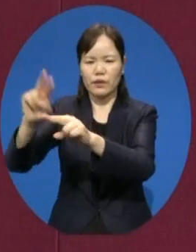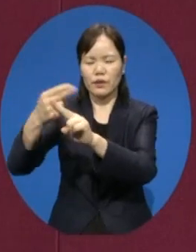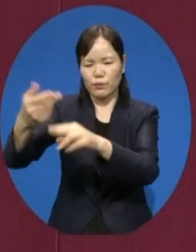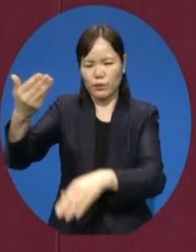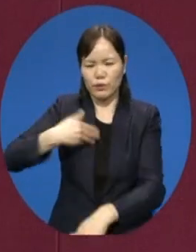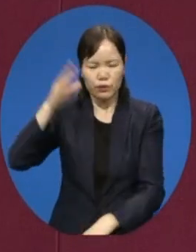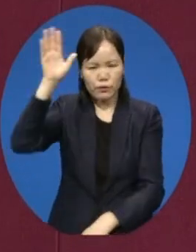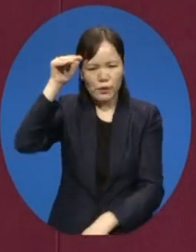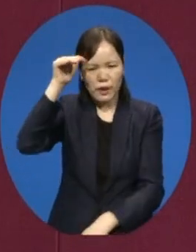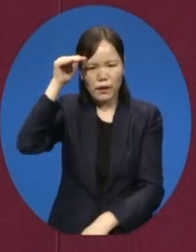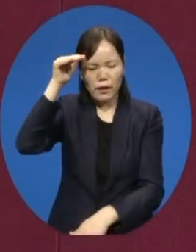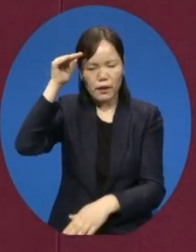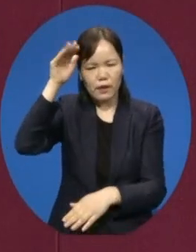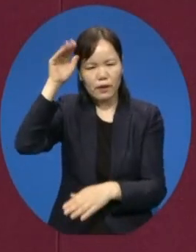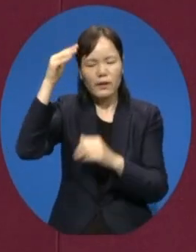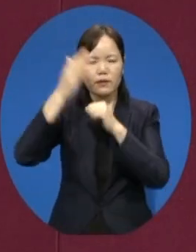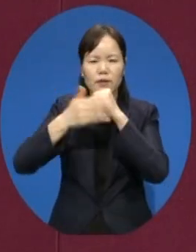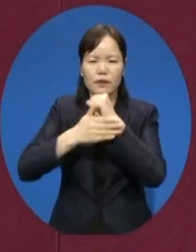올렸습니다.